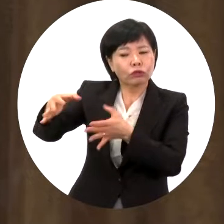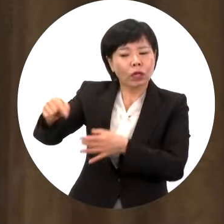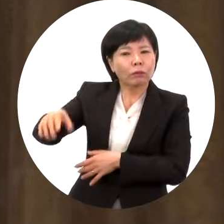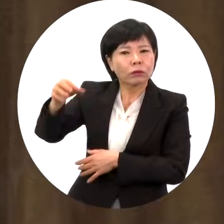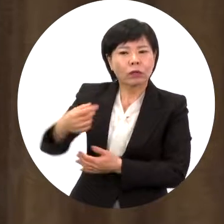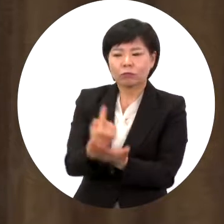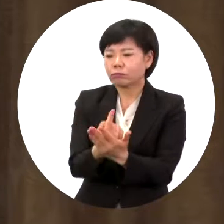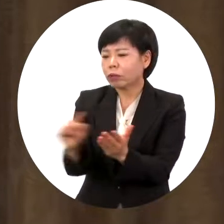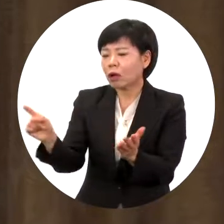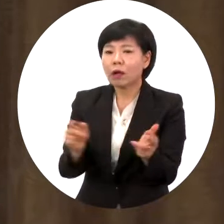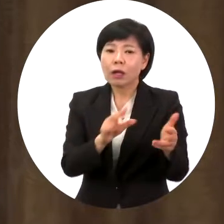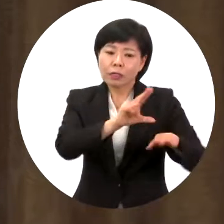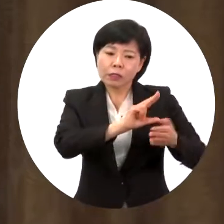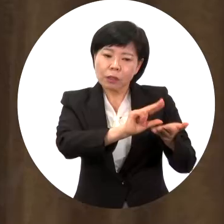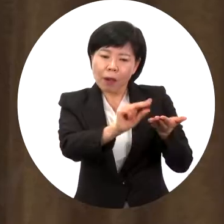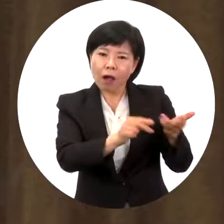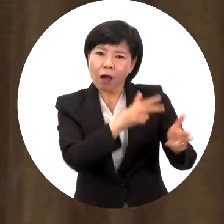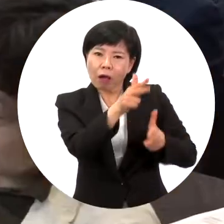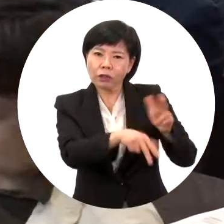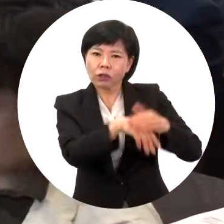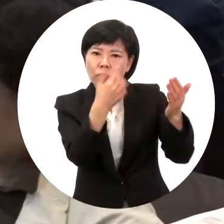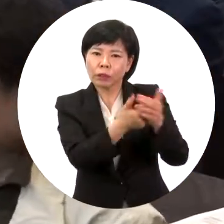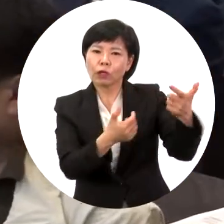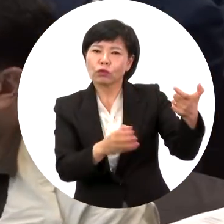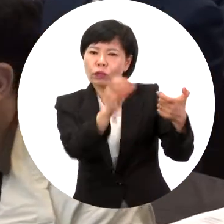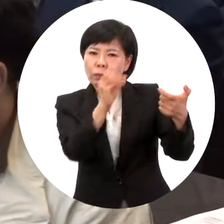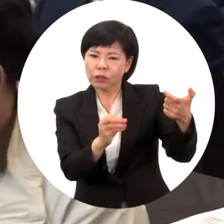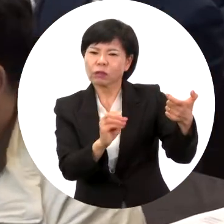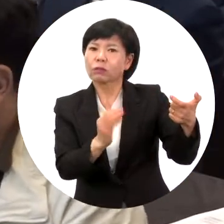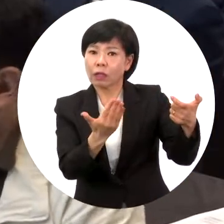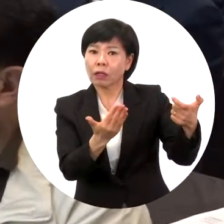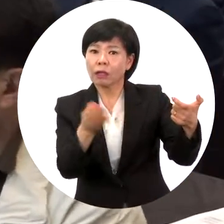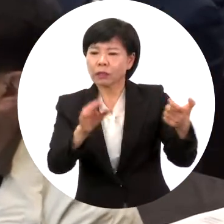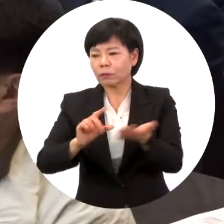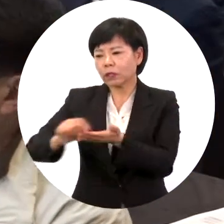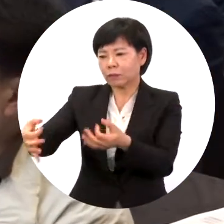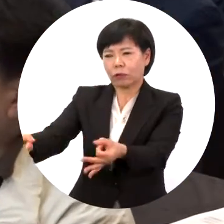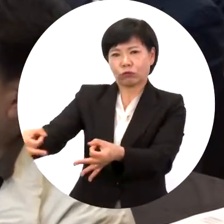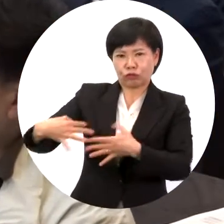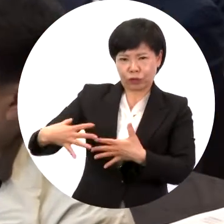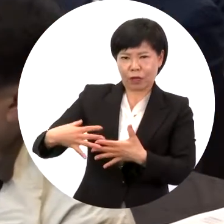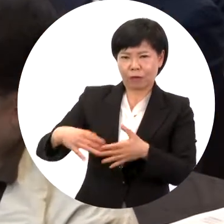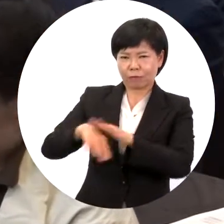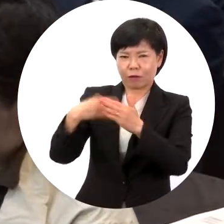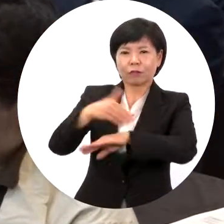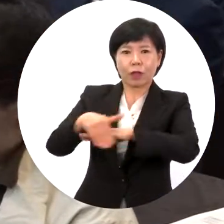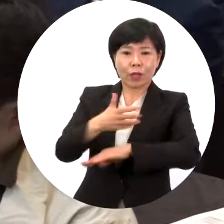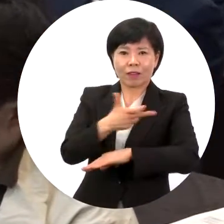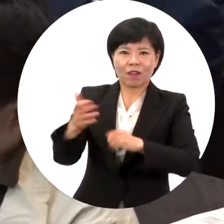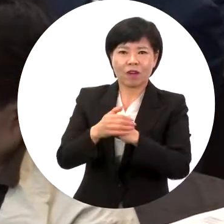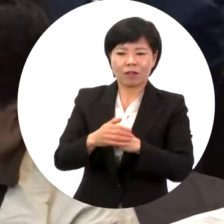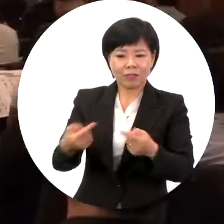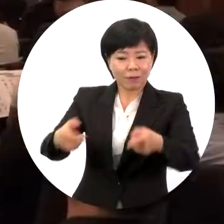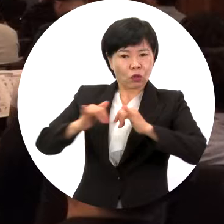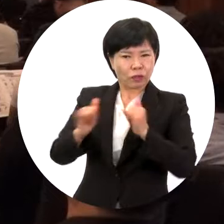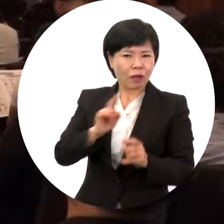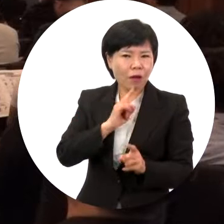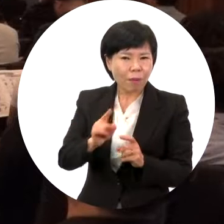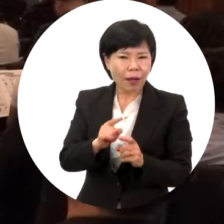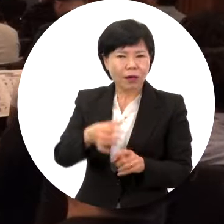시장에서 소외되는 지방 기업 투자 비중이 60% 이상일 만큼 지방 투자에 집중하고 있는데요.